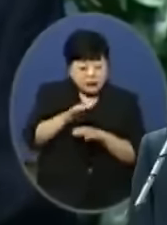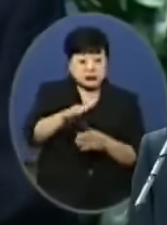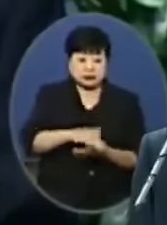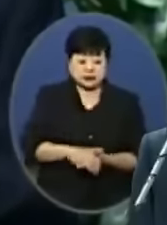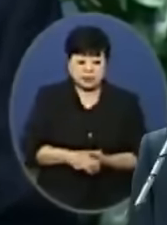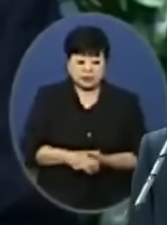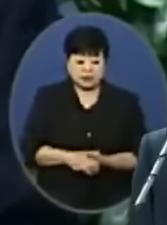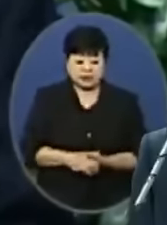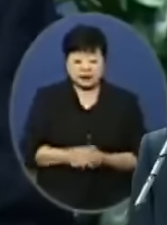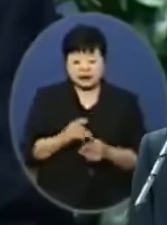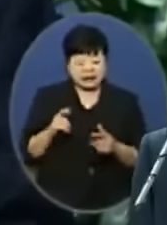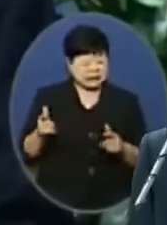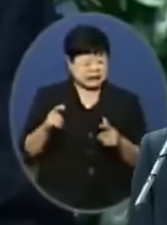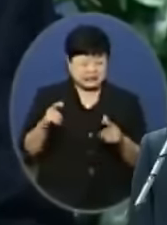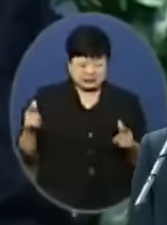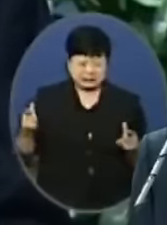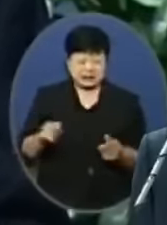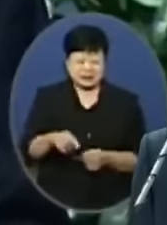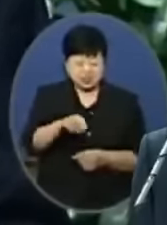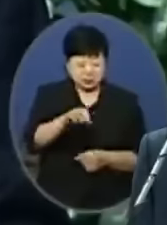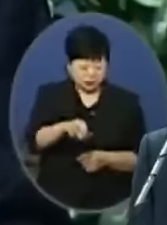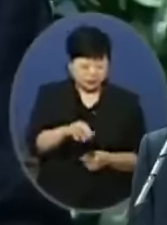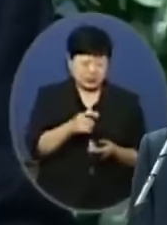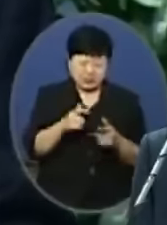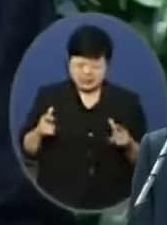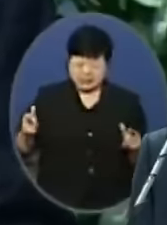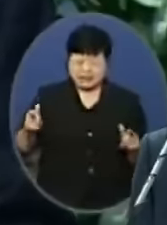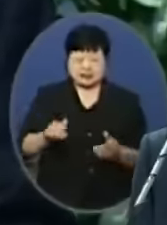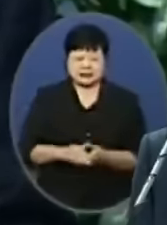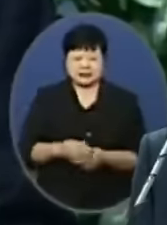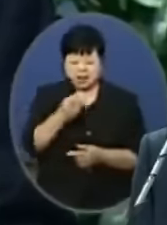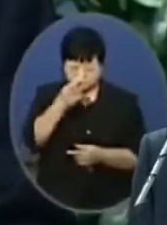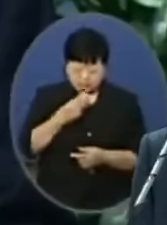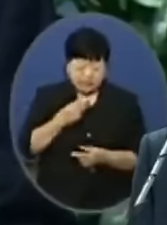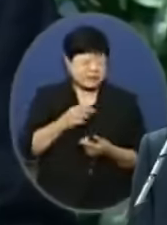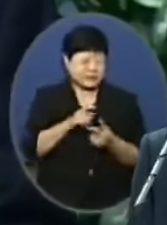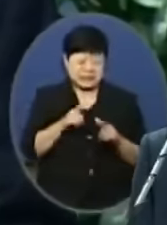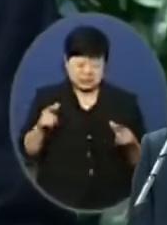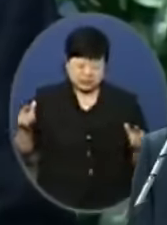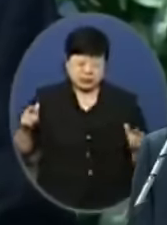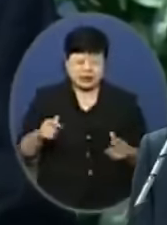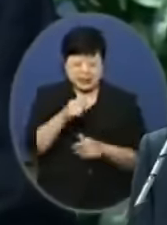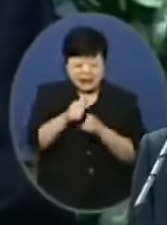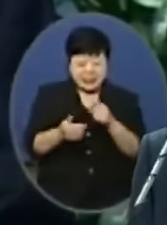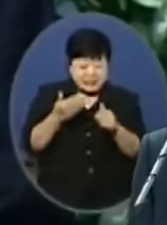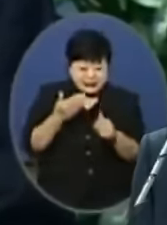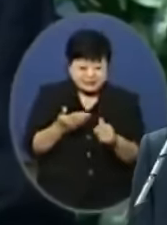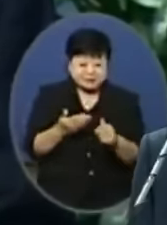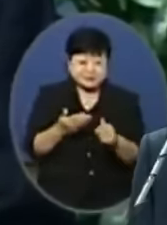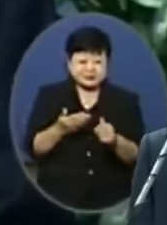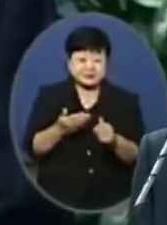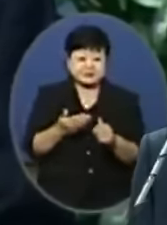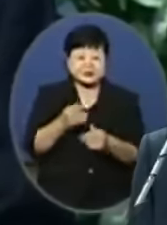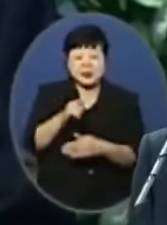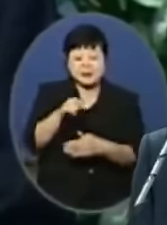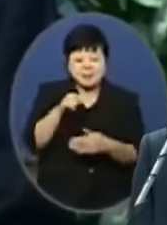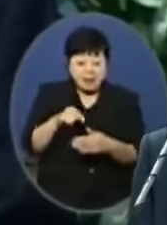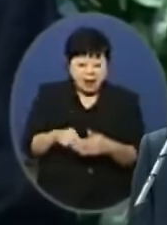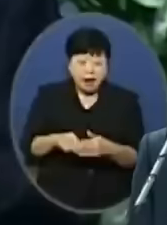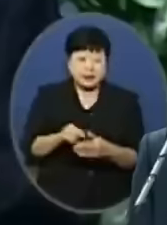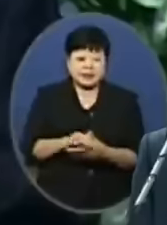하는데 예수님 아니요 아니요 이곳에서도 말고 예루살렘에서도 말고 하나님은